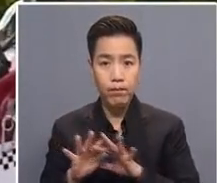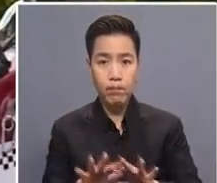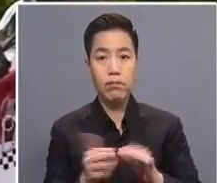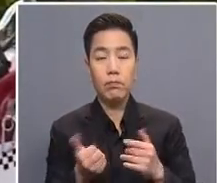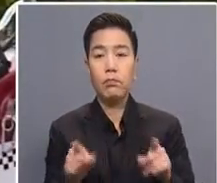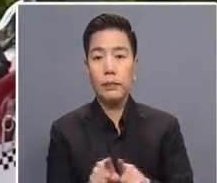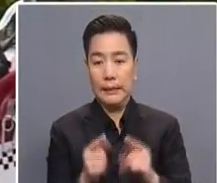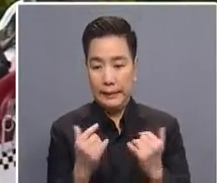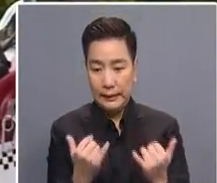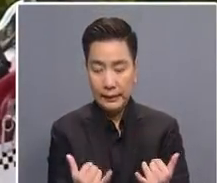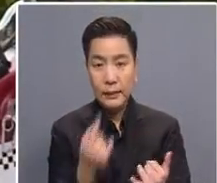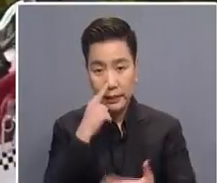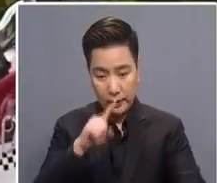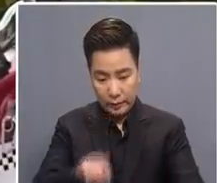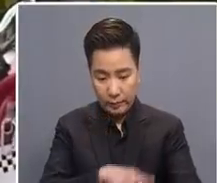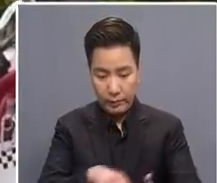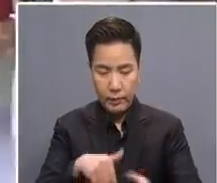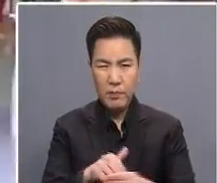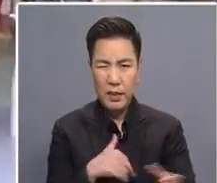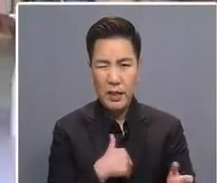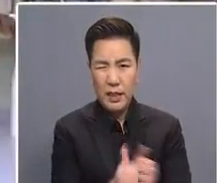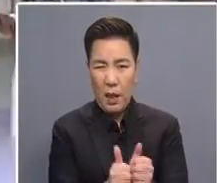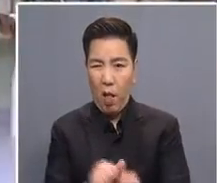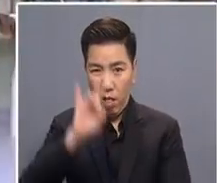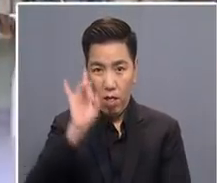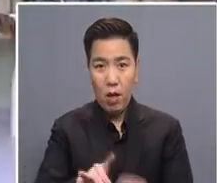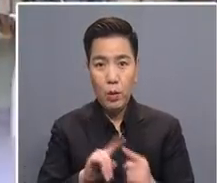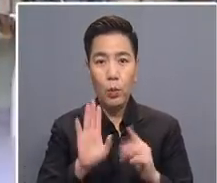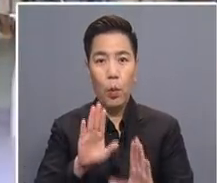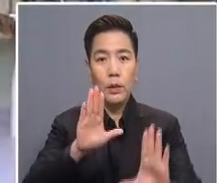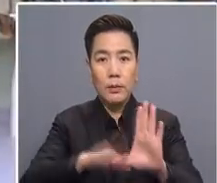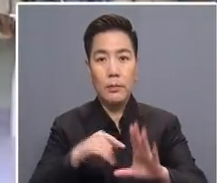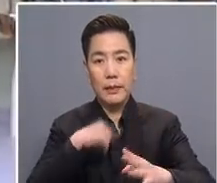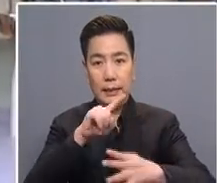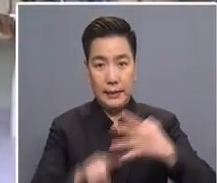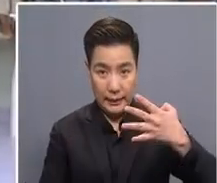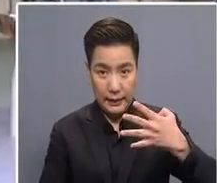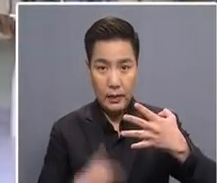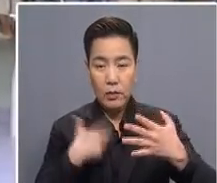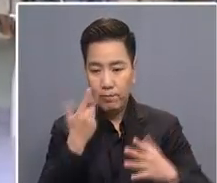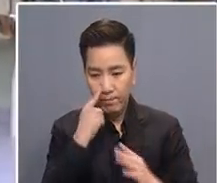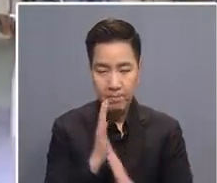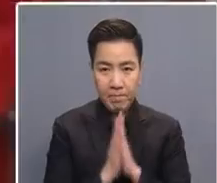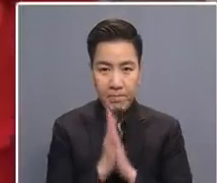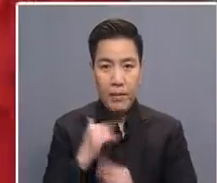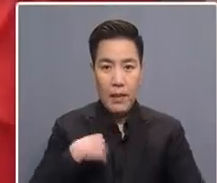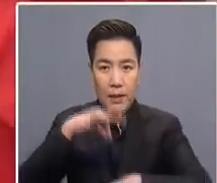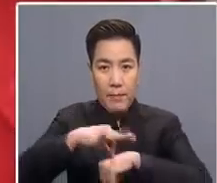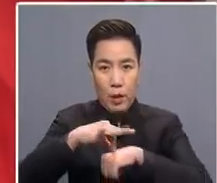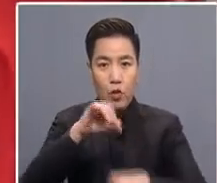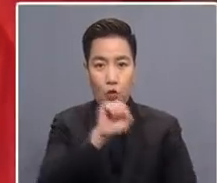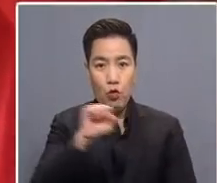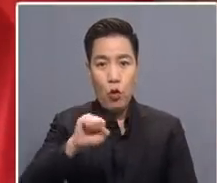ค่ะและจากการเลือกตั้งที่มีการแข่งขันที่ค่อนข้างดุเดือดของผู้สมัครจาก4พรรคการเมืองนะคะที่ต่างหมายมั่นอยากจะได้ที่นั่งส.ส.ในเ